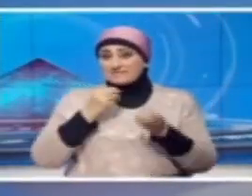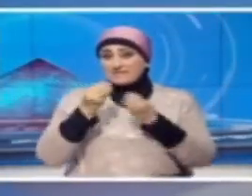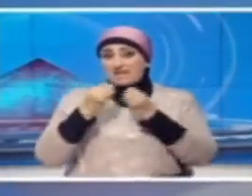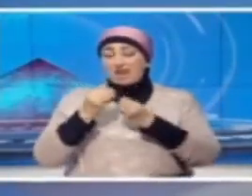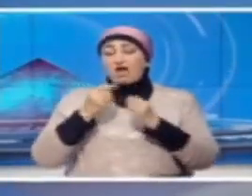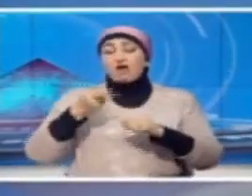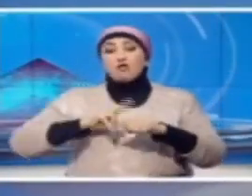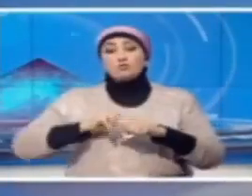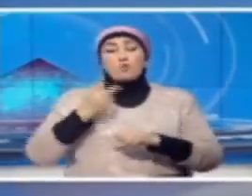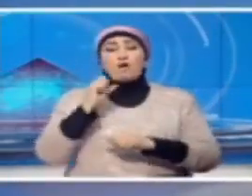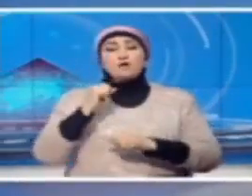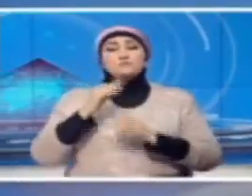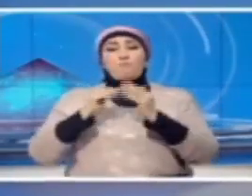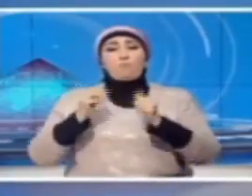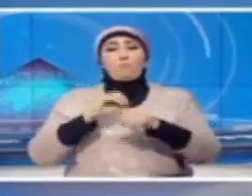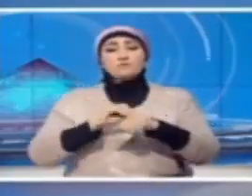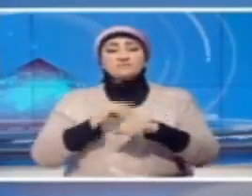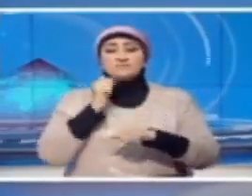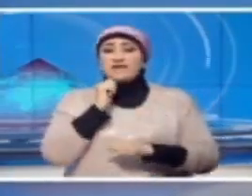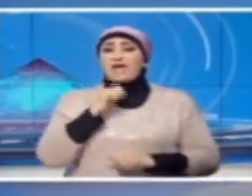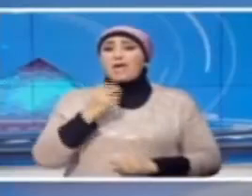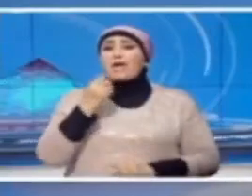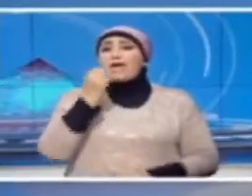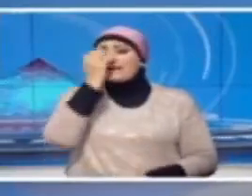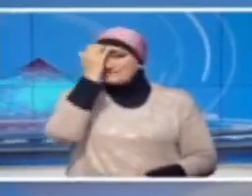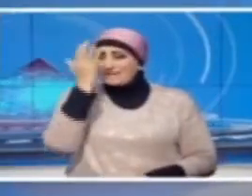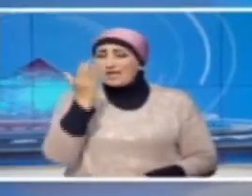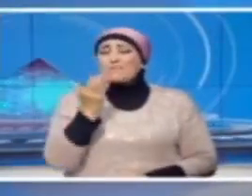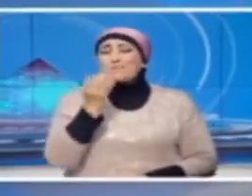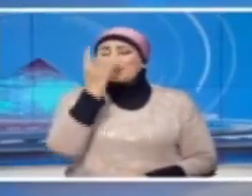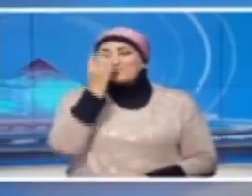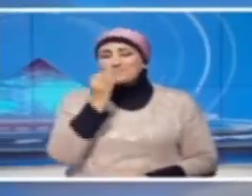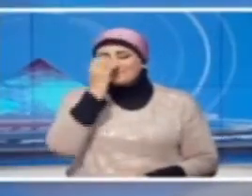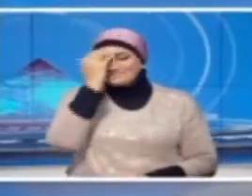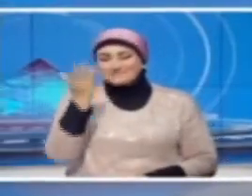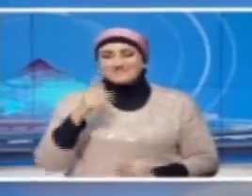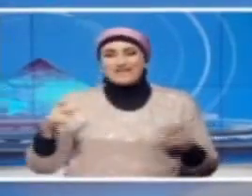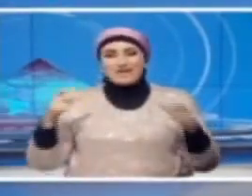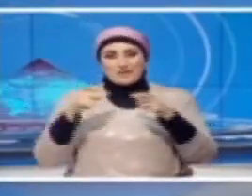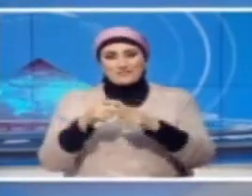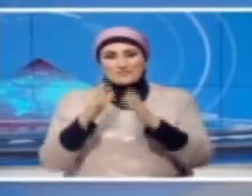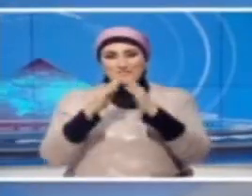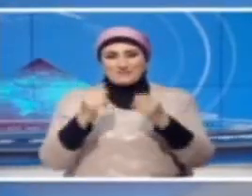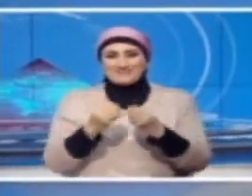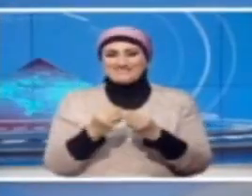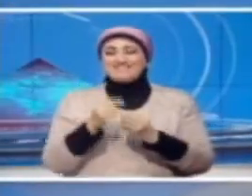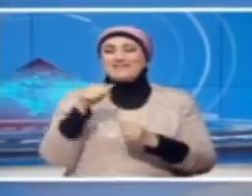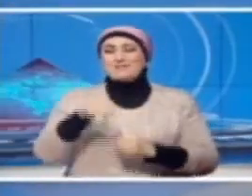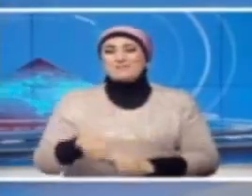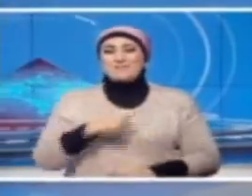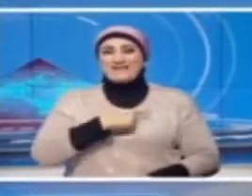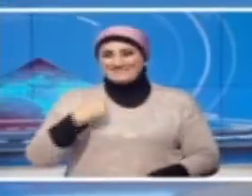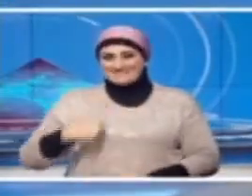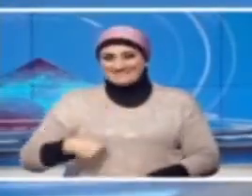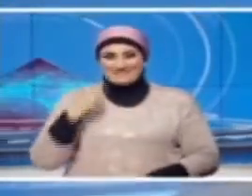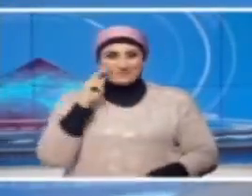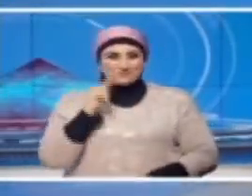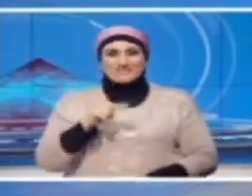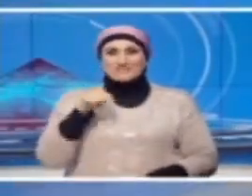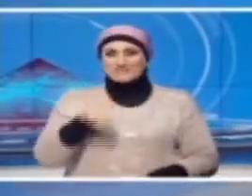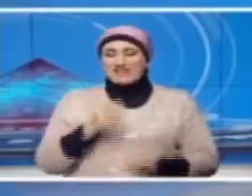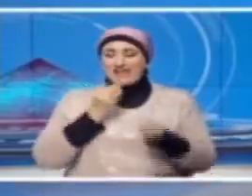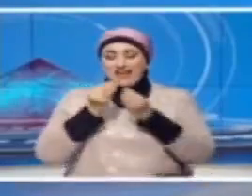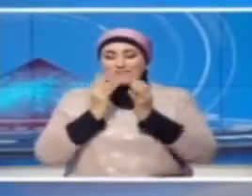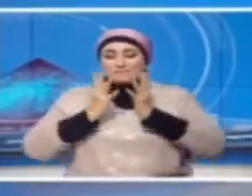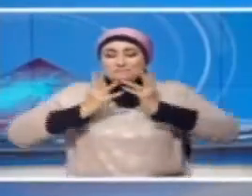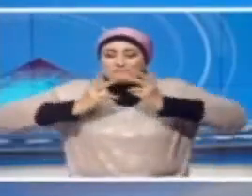الخارجية. أستاذ أحمد بعد التحية ومساء الخير، يعني هناك قمة مصرية صينية عقدت في بيجين في الصين وشهدت توافقا